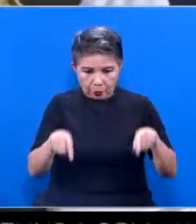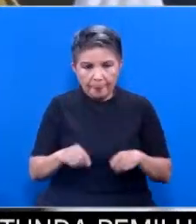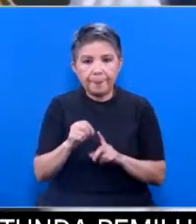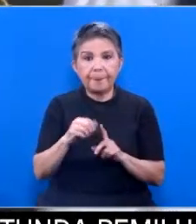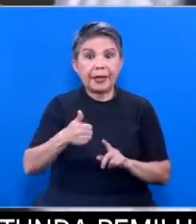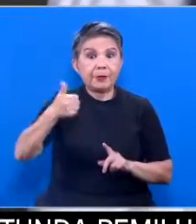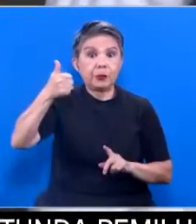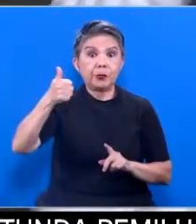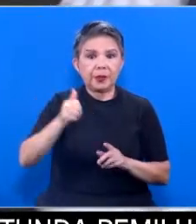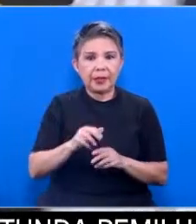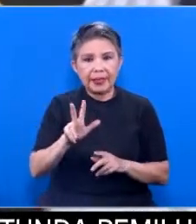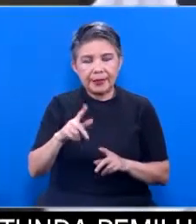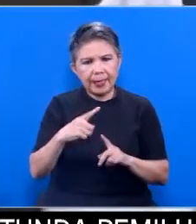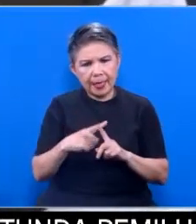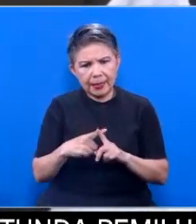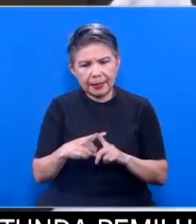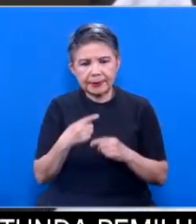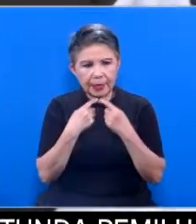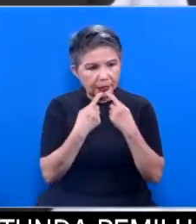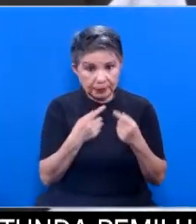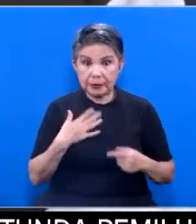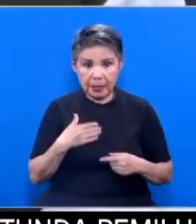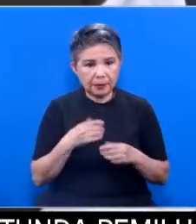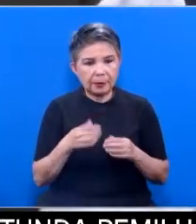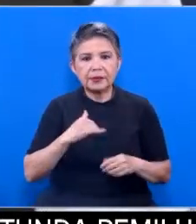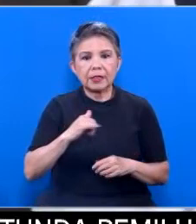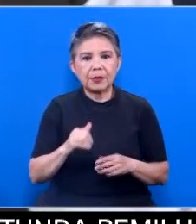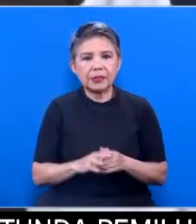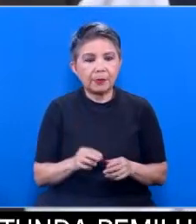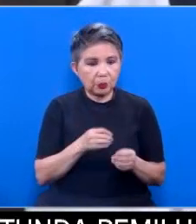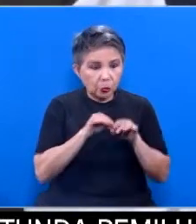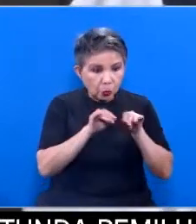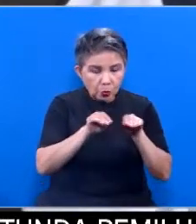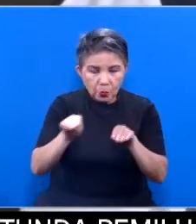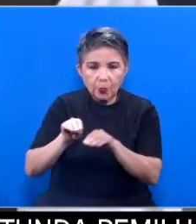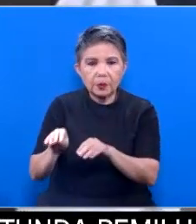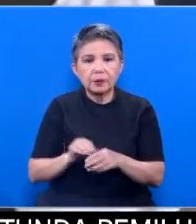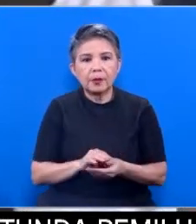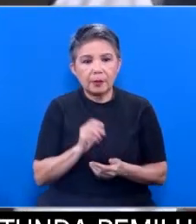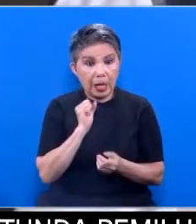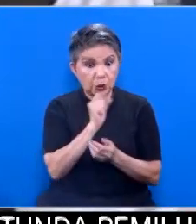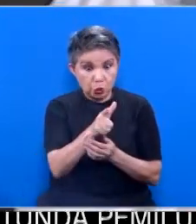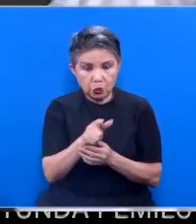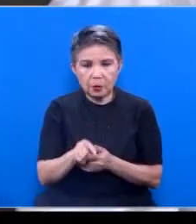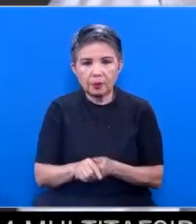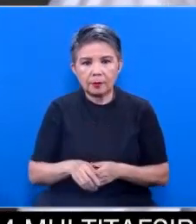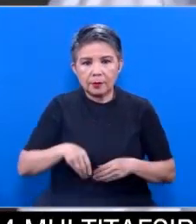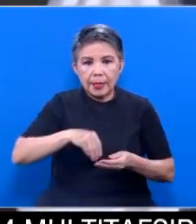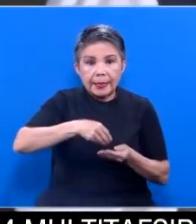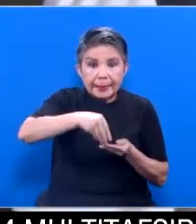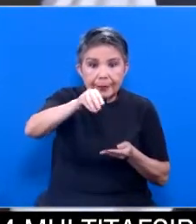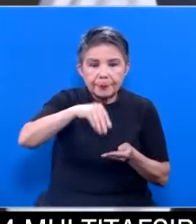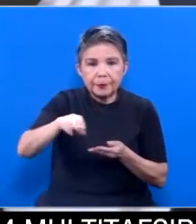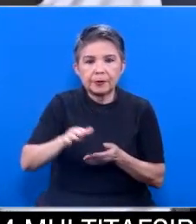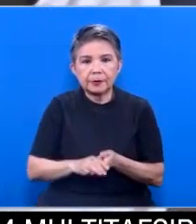premium. 3 kali saya bersama RNI dan APBMGI memberangkatkan